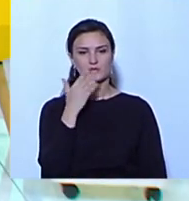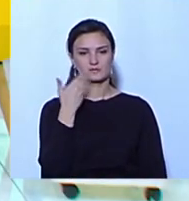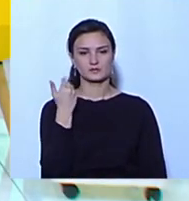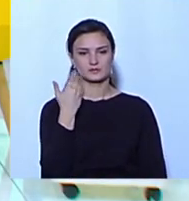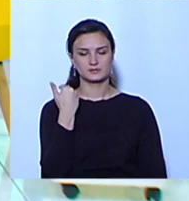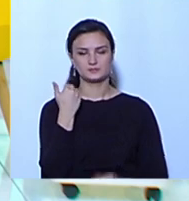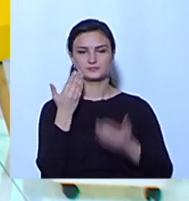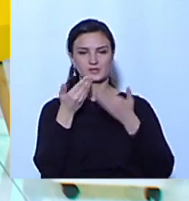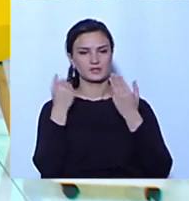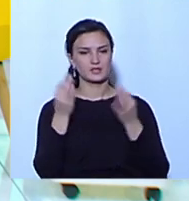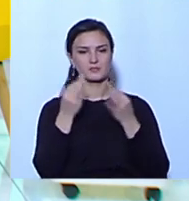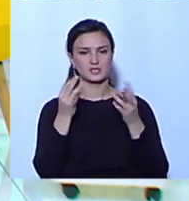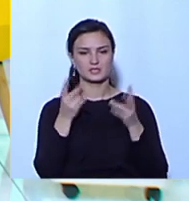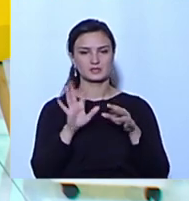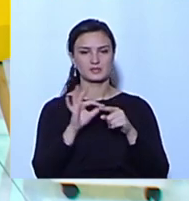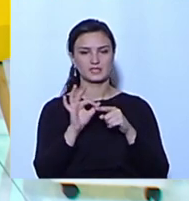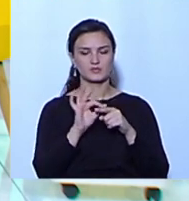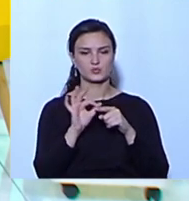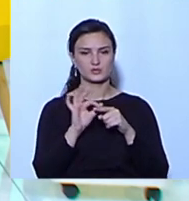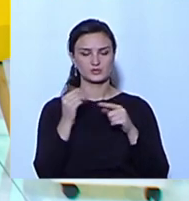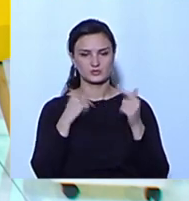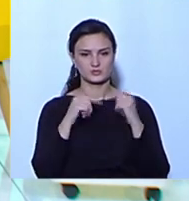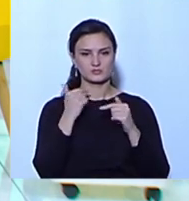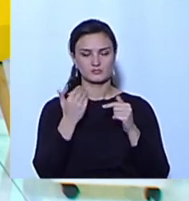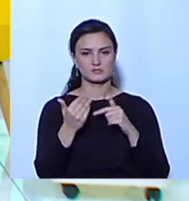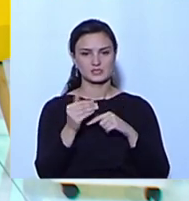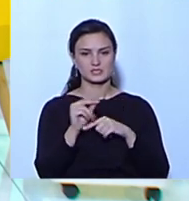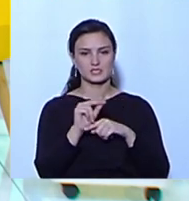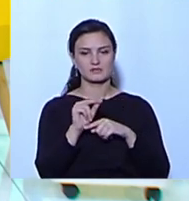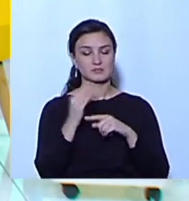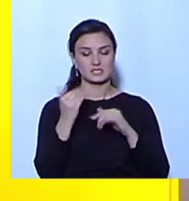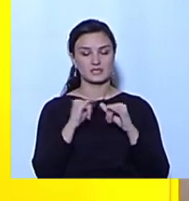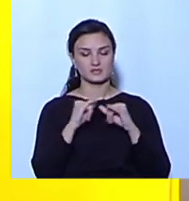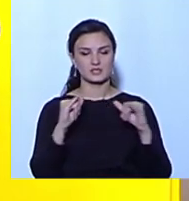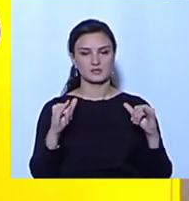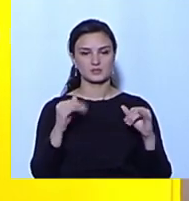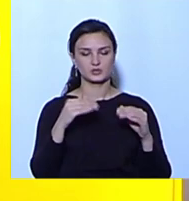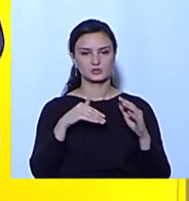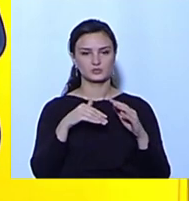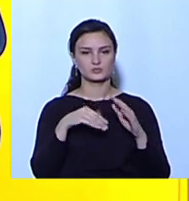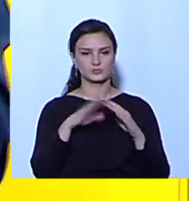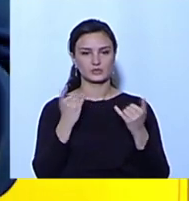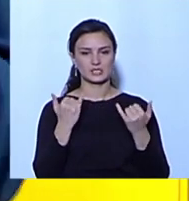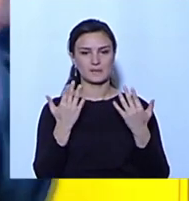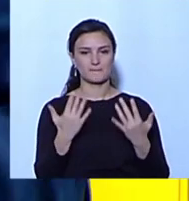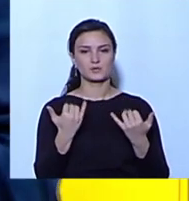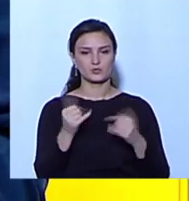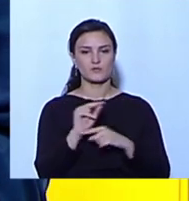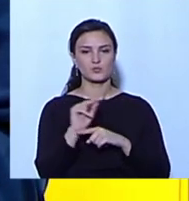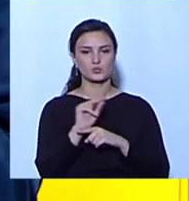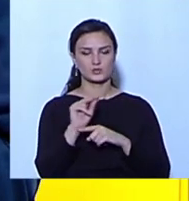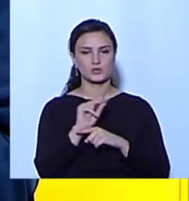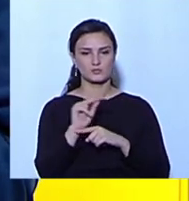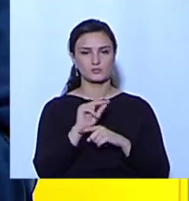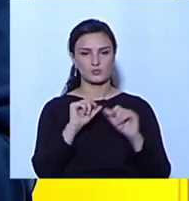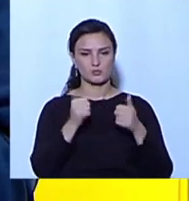ახლა ადვილად არაფერი არ ხდება ნერვულ სისტემაში, მისი უკუ განვითარება შედარებით უფრო თქვათ თანამედროვე მკურნალობის